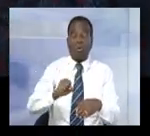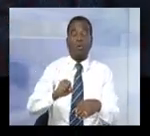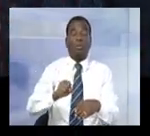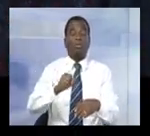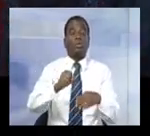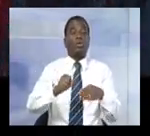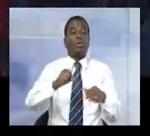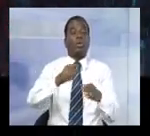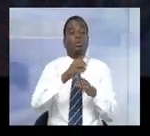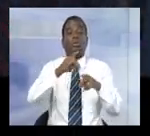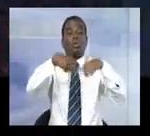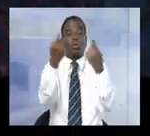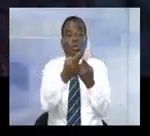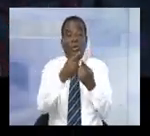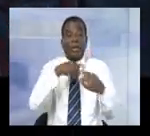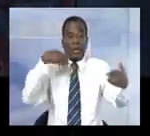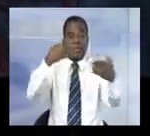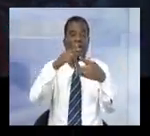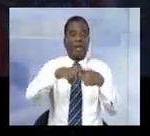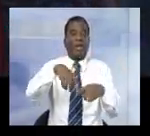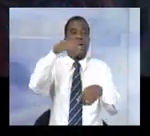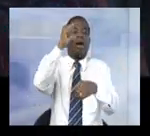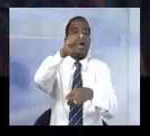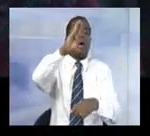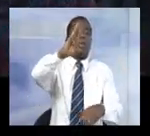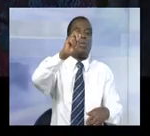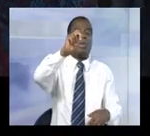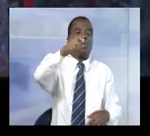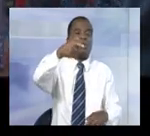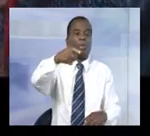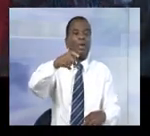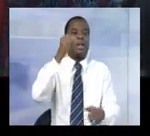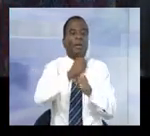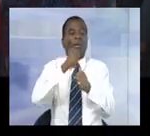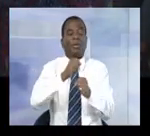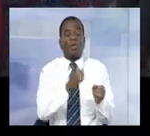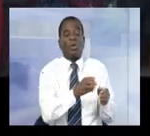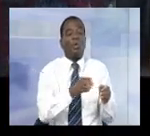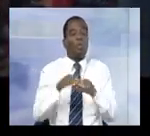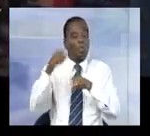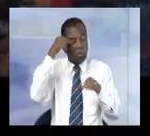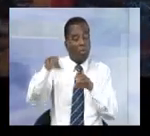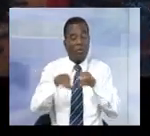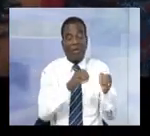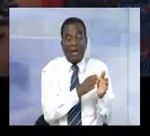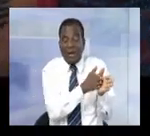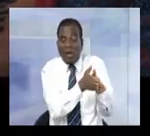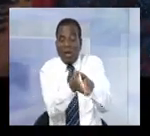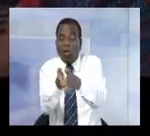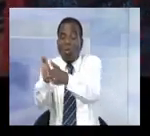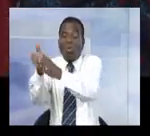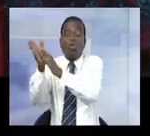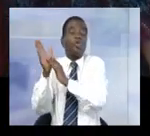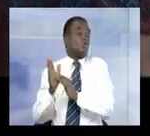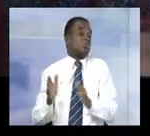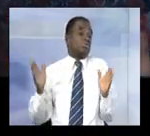L'état défectueux de la route et les travaux encore inachevés de la nouvelle voie en construction, tous ces facteurs n'ont pas réussi